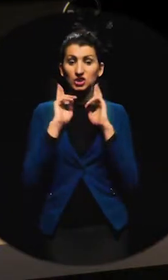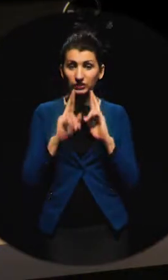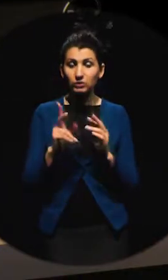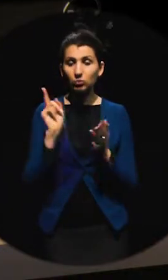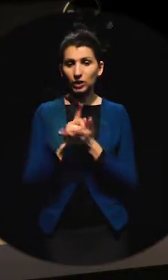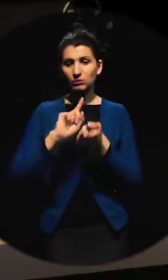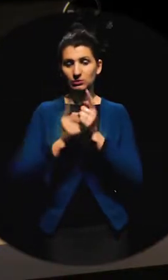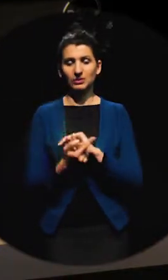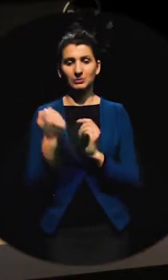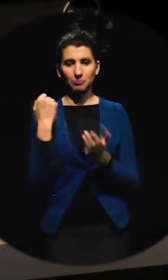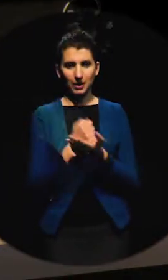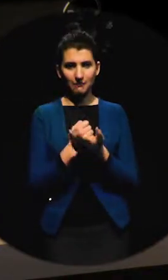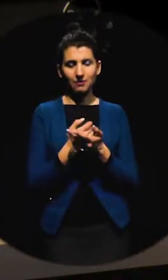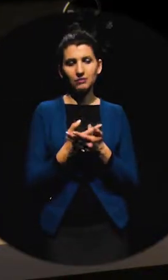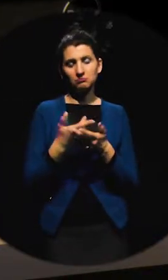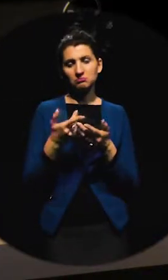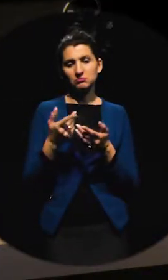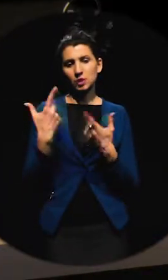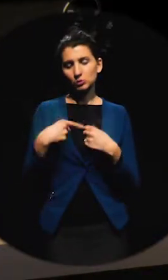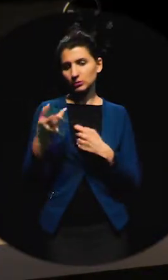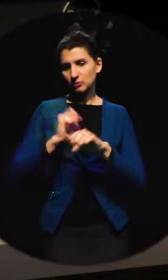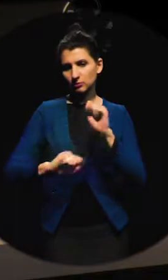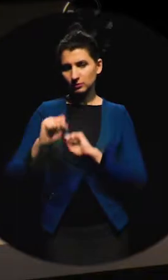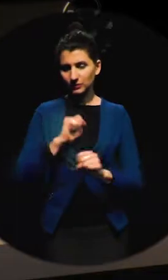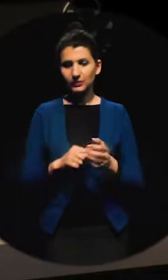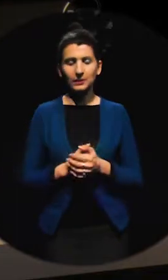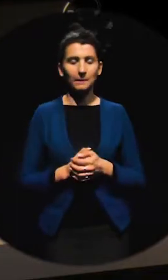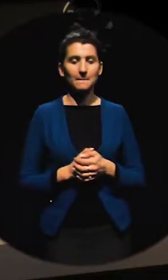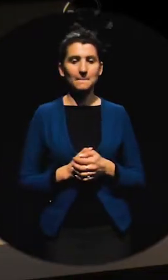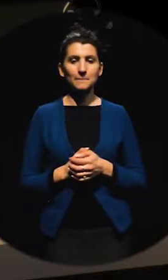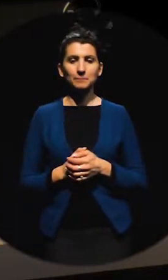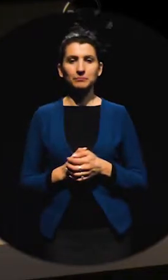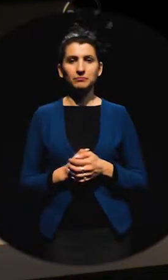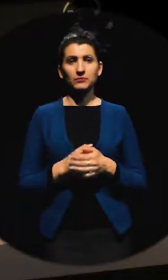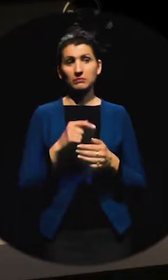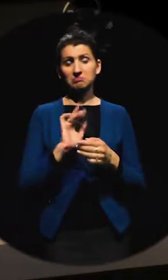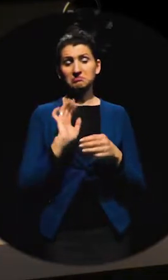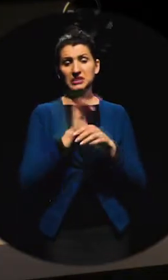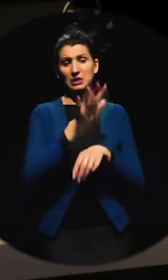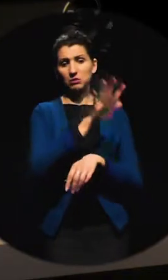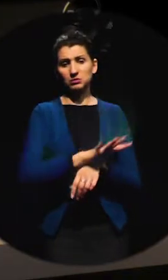prawa obecności osób z niepełnosprawnościami na Zachodzie.